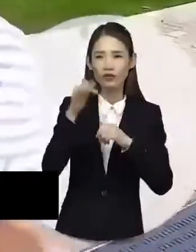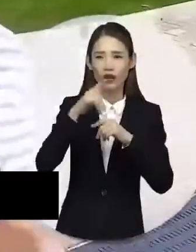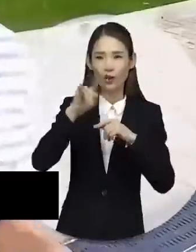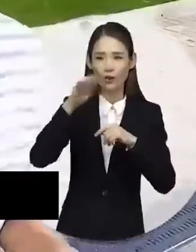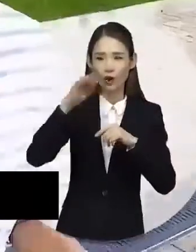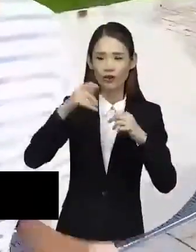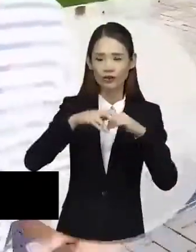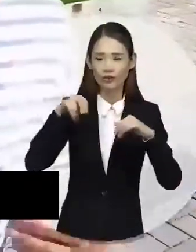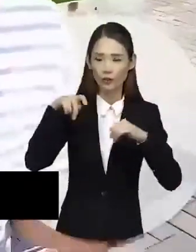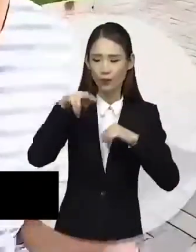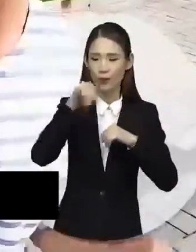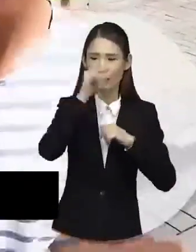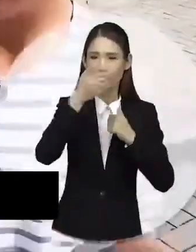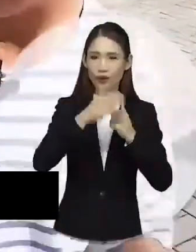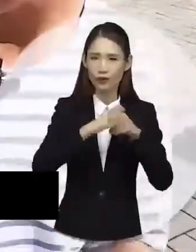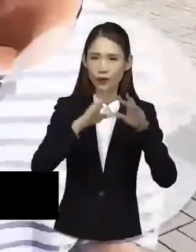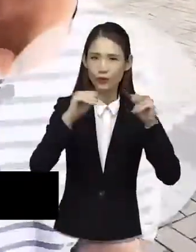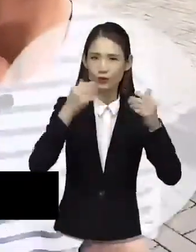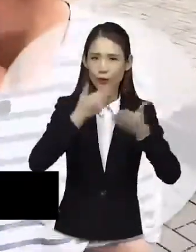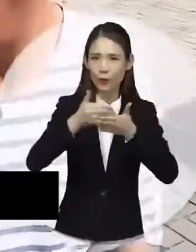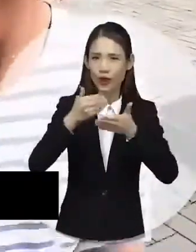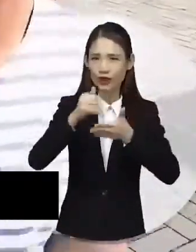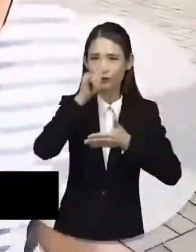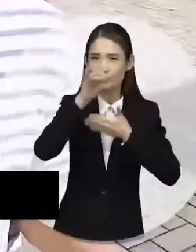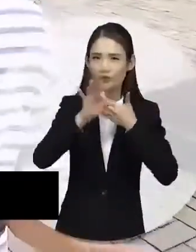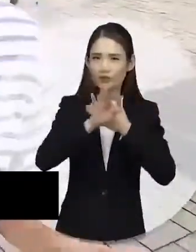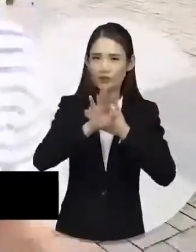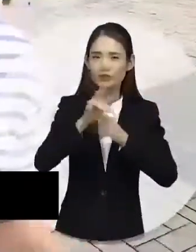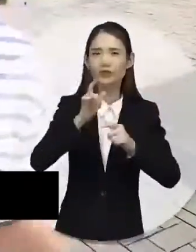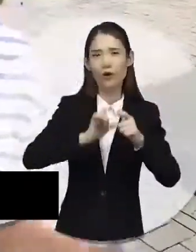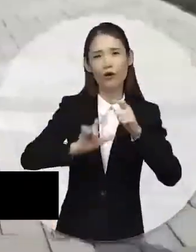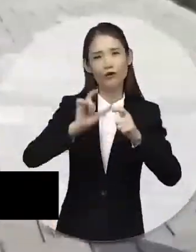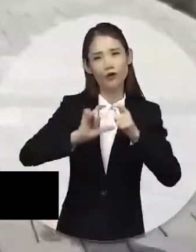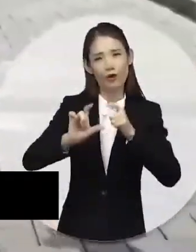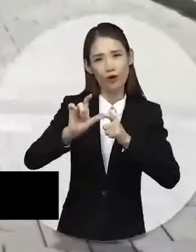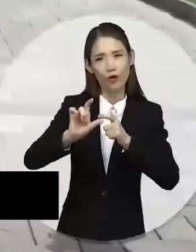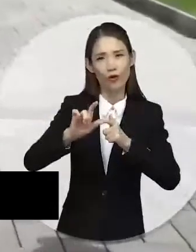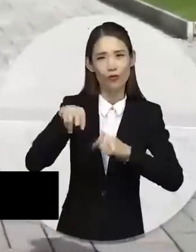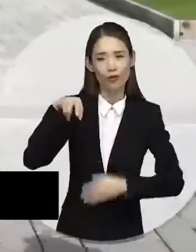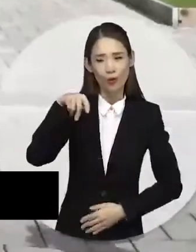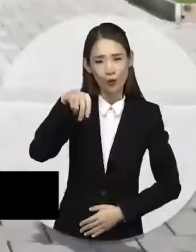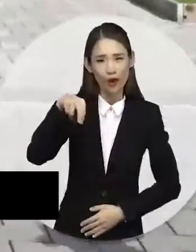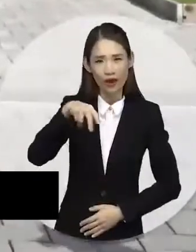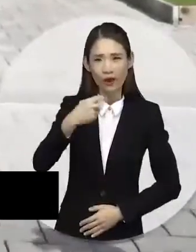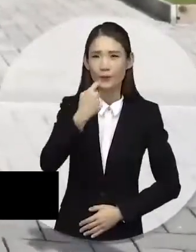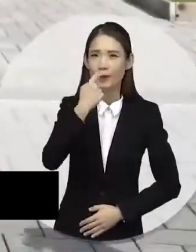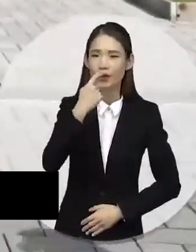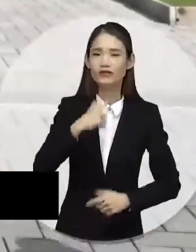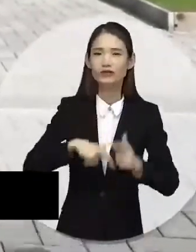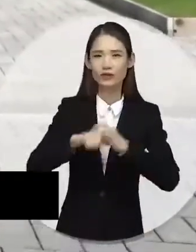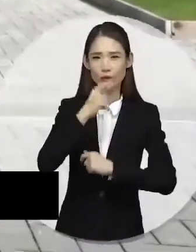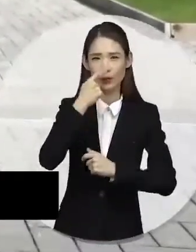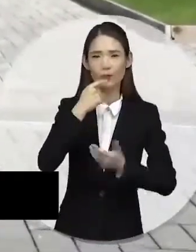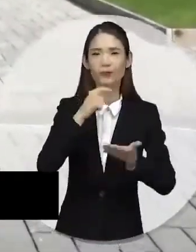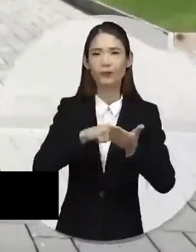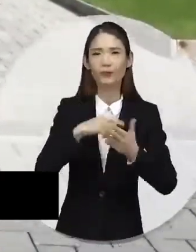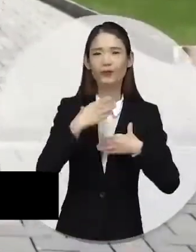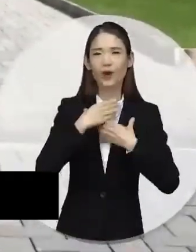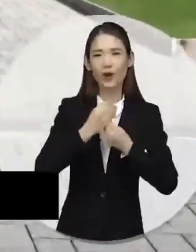보행이 있다 하더라도 촉각 지도가 있었으면 솔직히 더 보행을 배우는데 좀 더 편했을 것